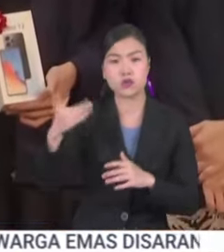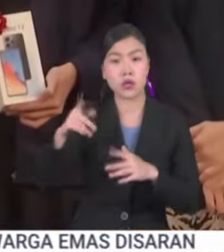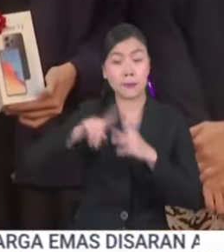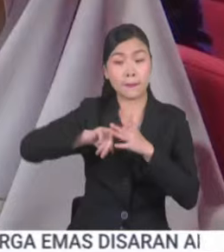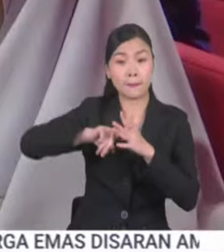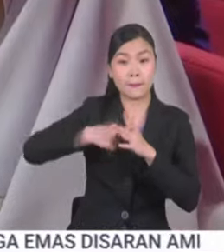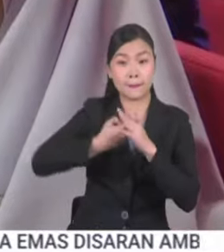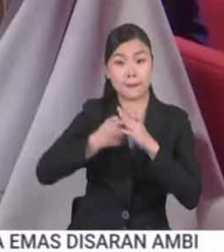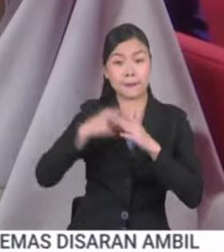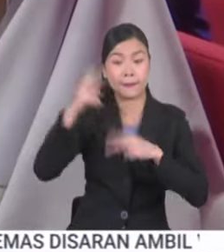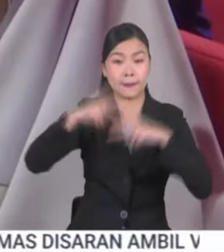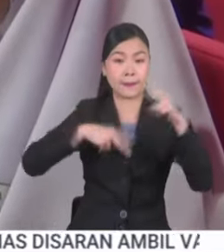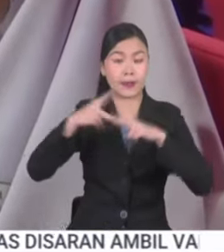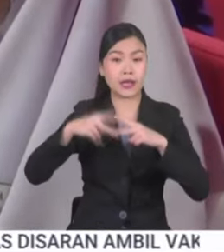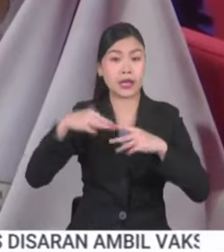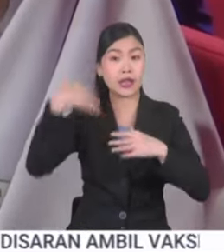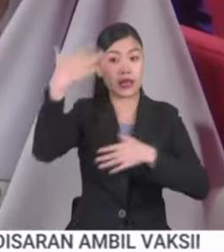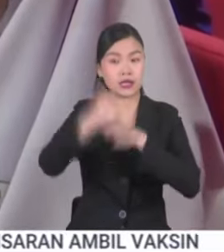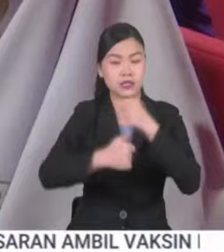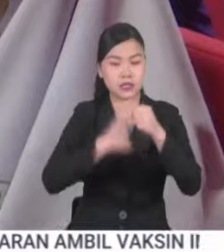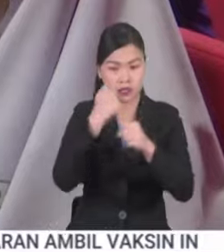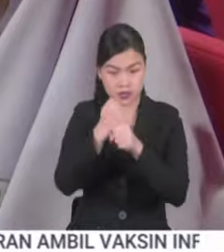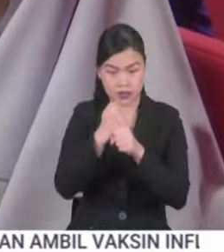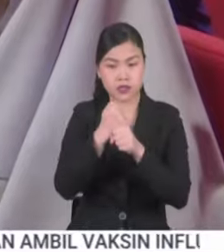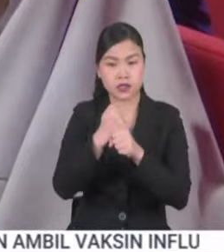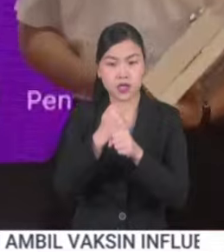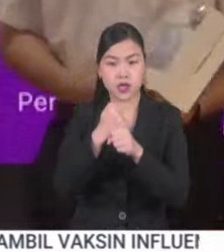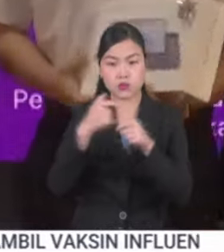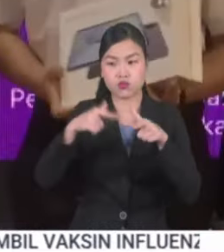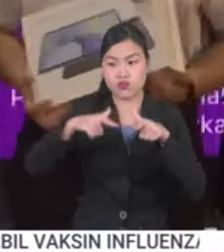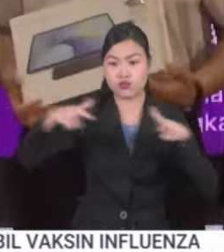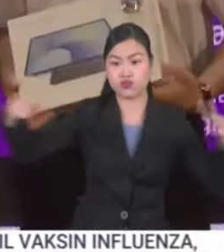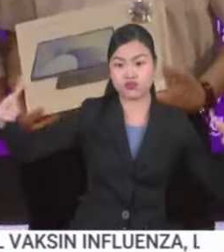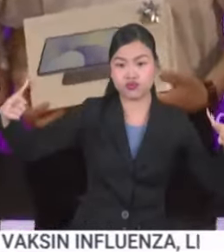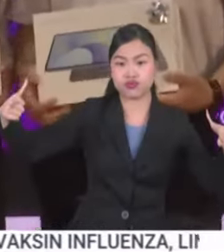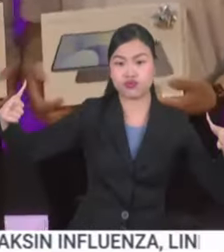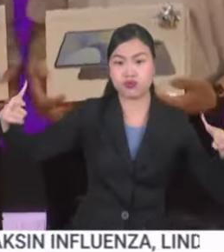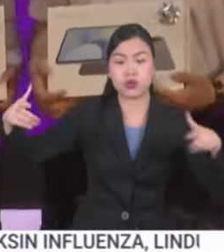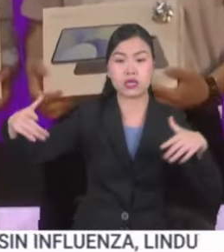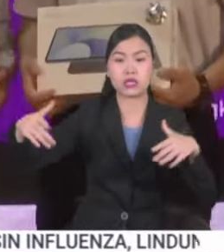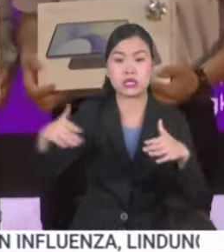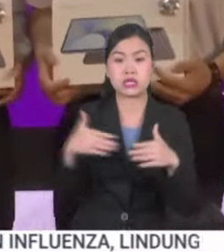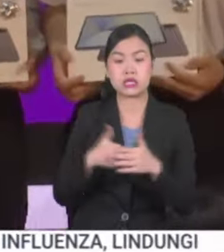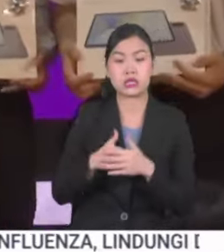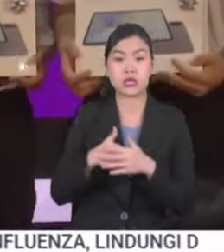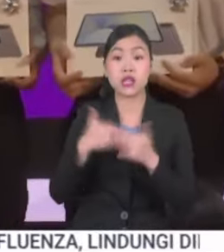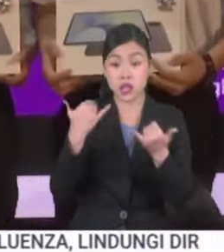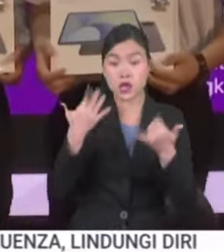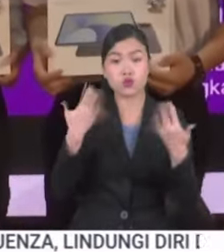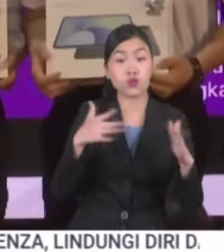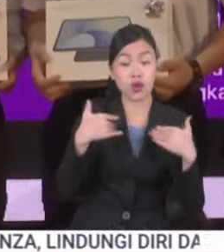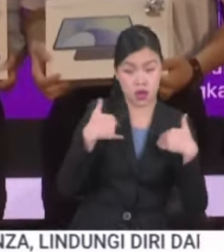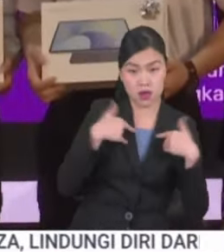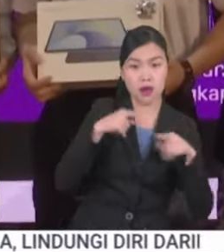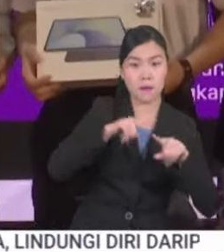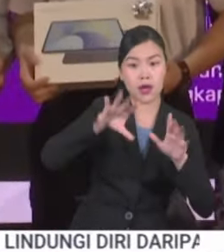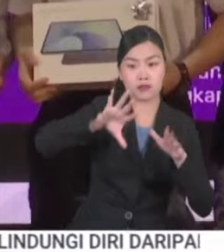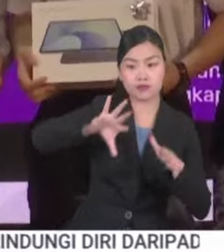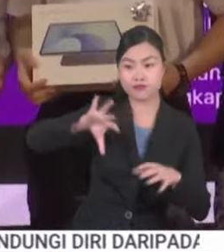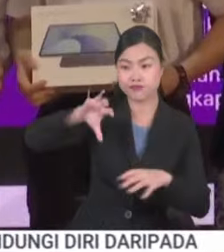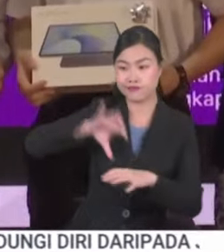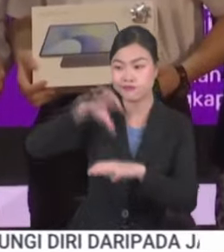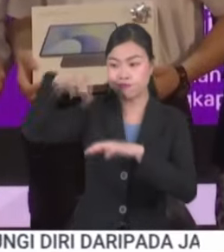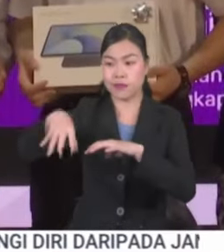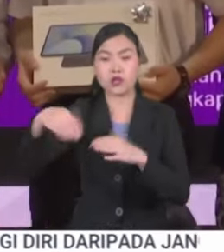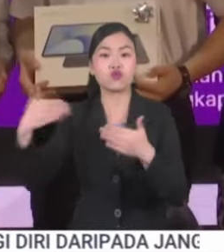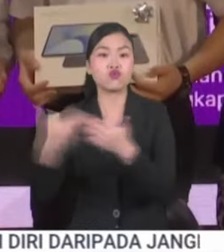depan di kawasan seluas 6.07 hektar bersebelahan Tegas Digital Village sedia ada di Taman Perindustrian Samajaya